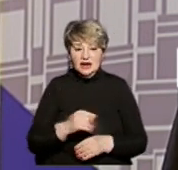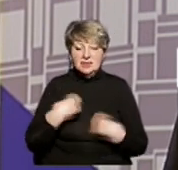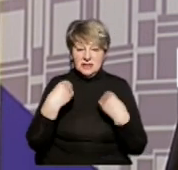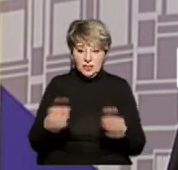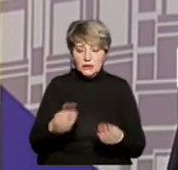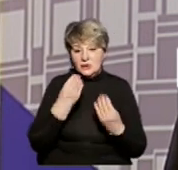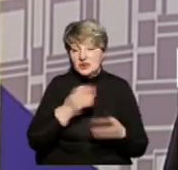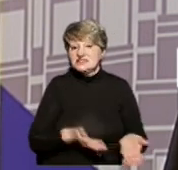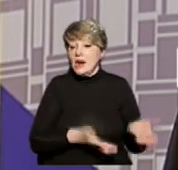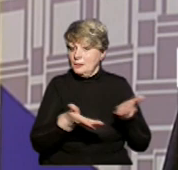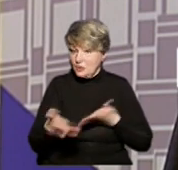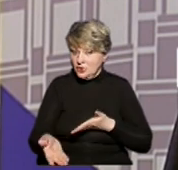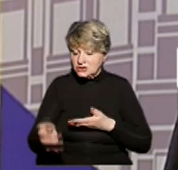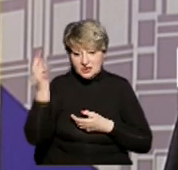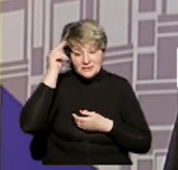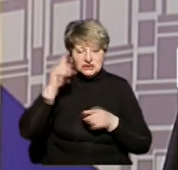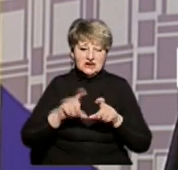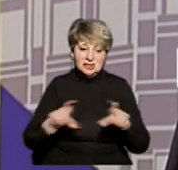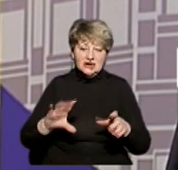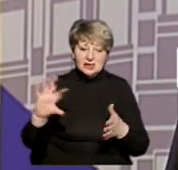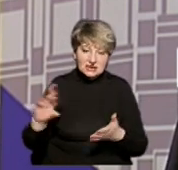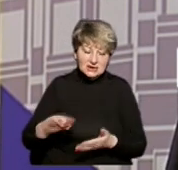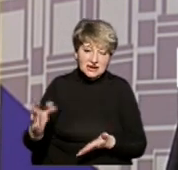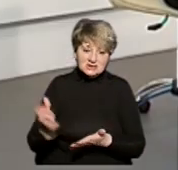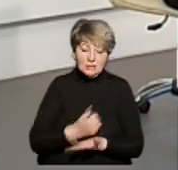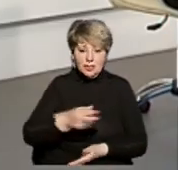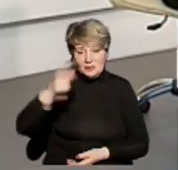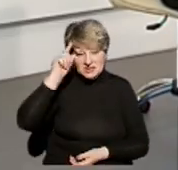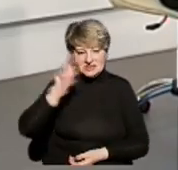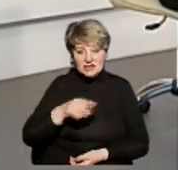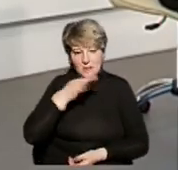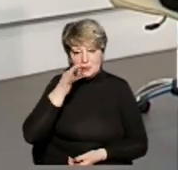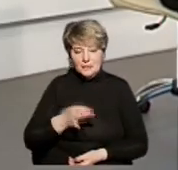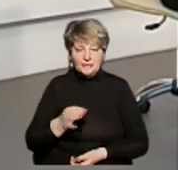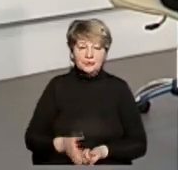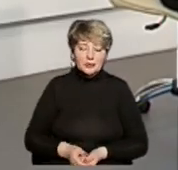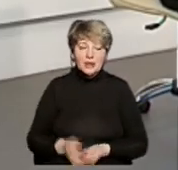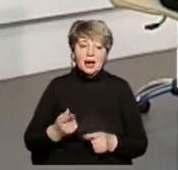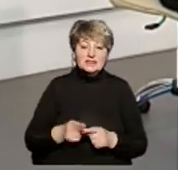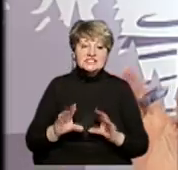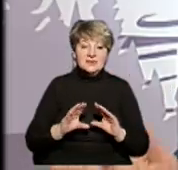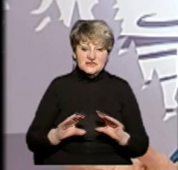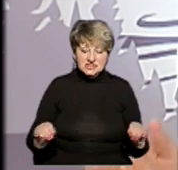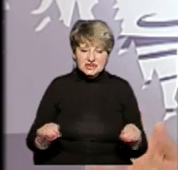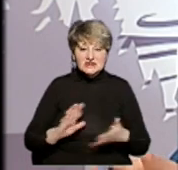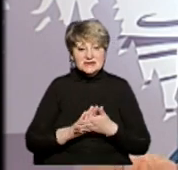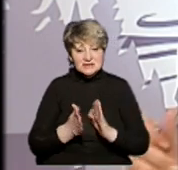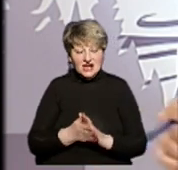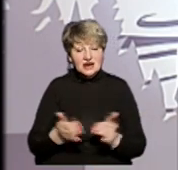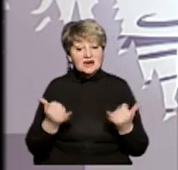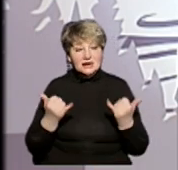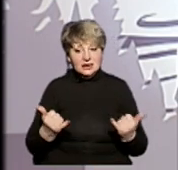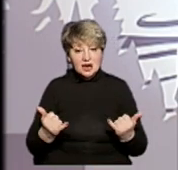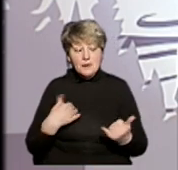Тому запрошуємо навчальні заклади для здобуття знань. Отож, друзі, це все, що дозволяє нам ефірний час станом на